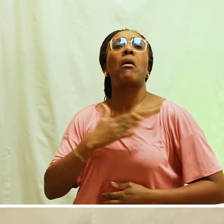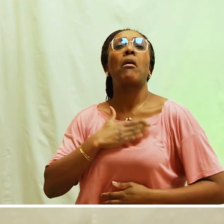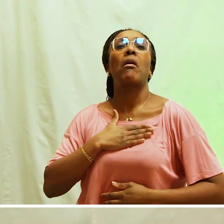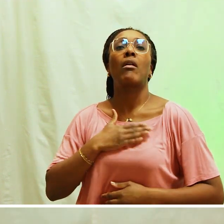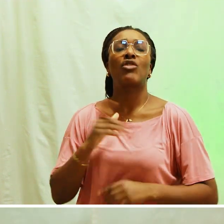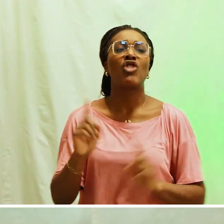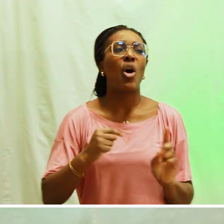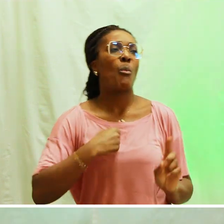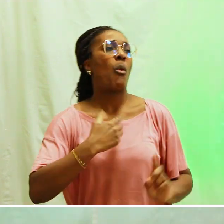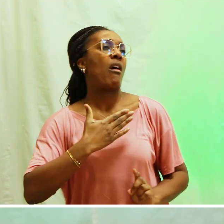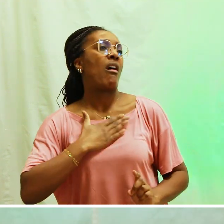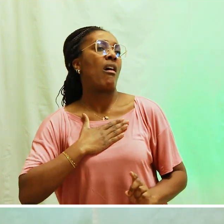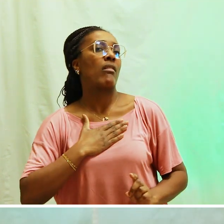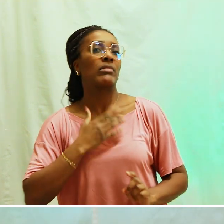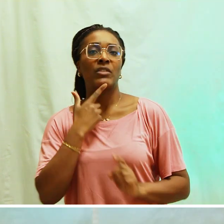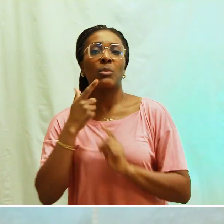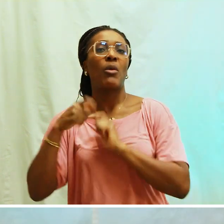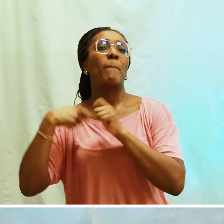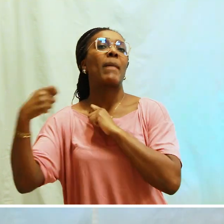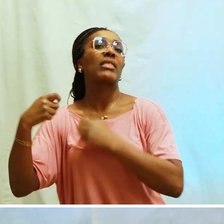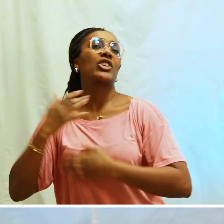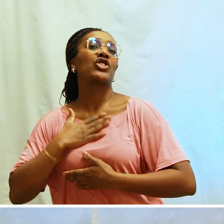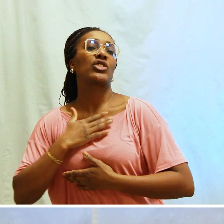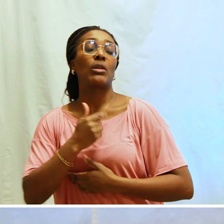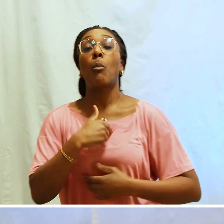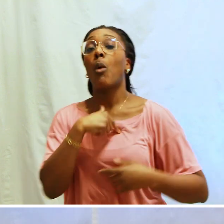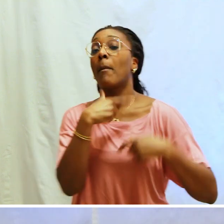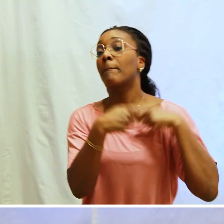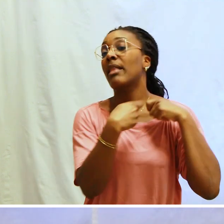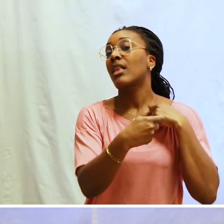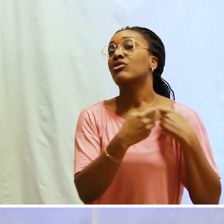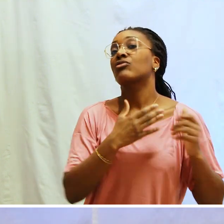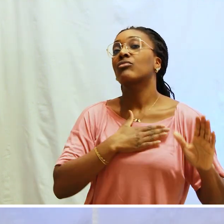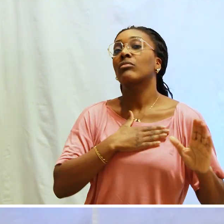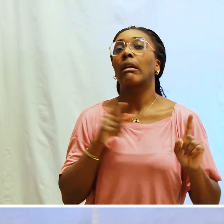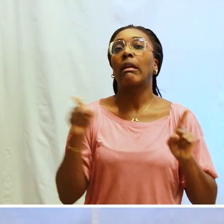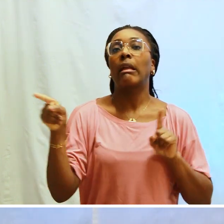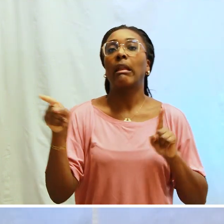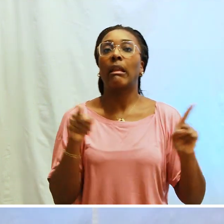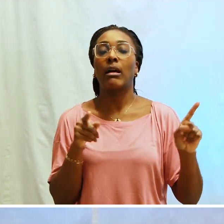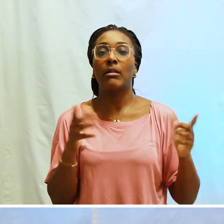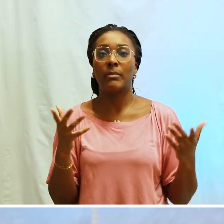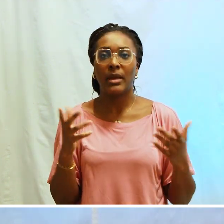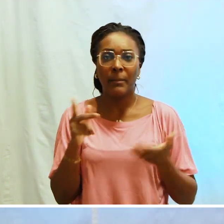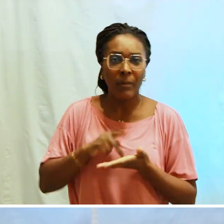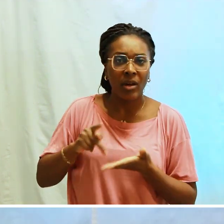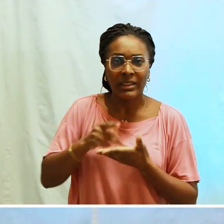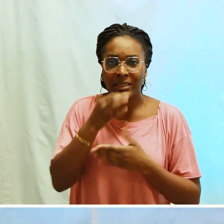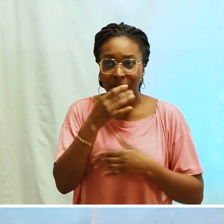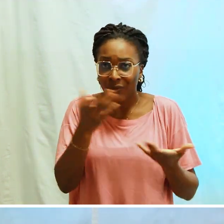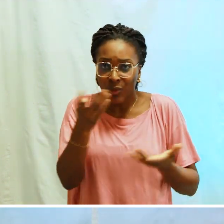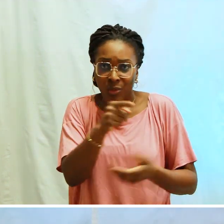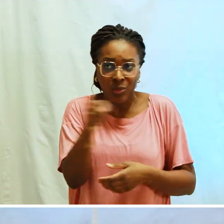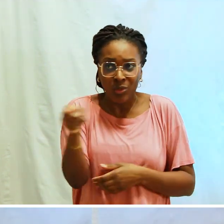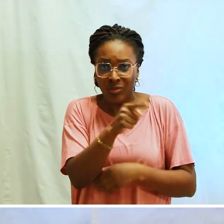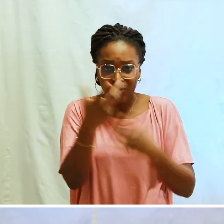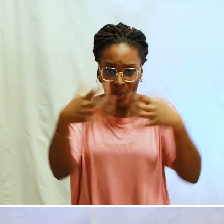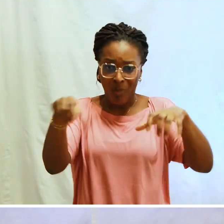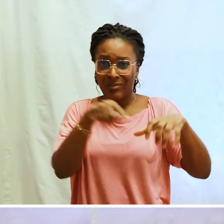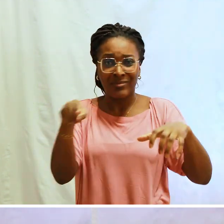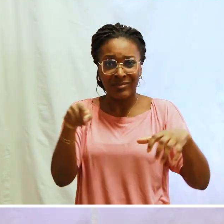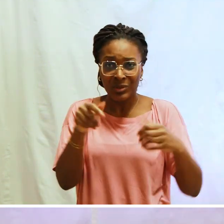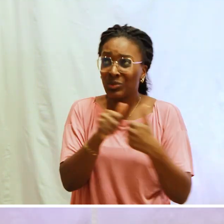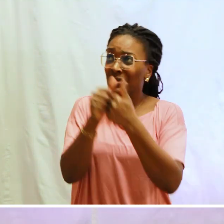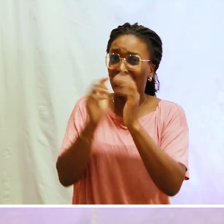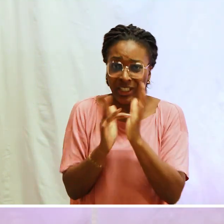reconnais en, je m'attache à. Et dans un autre passage, Paul va leur dire mais vous êtes de Christ. Et c'est ça qui est important dans